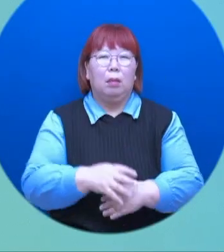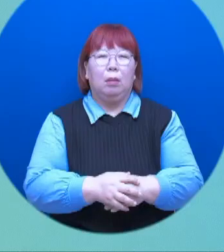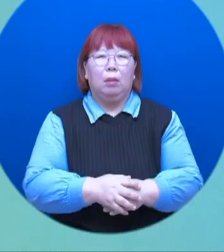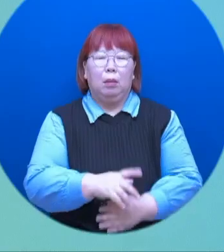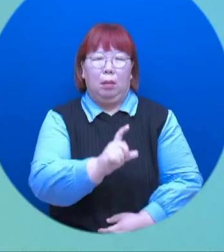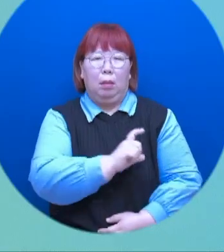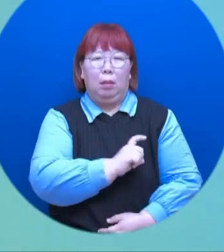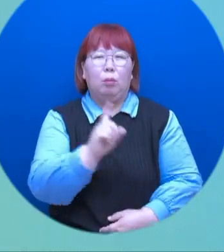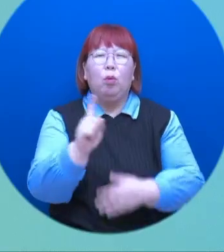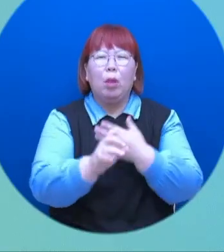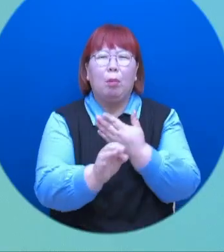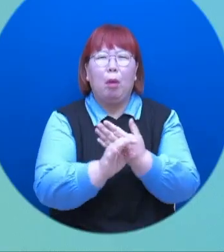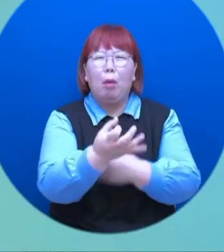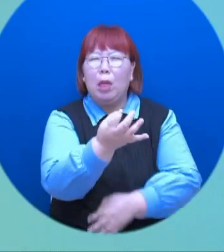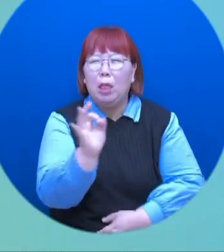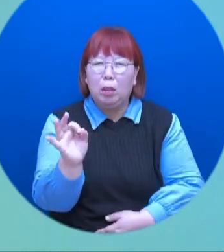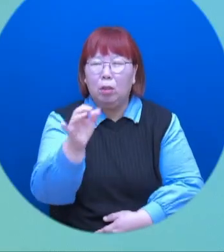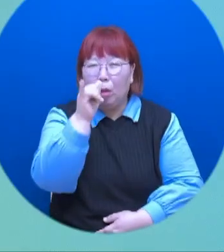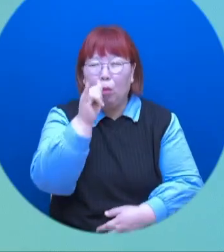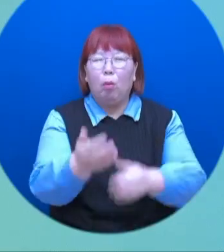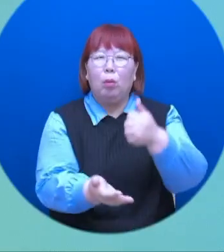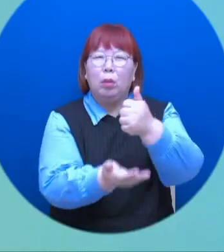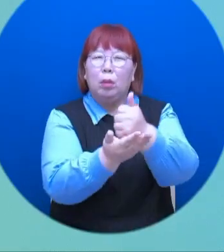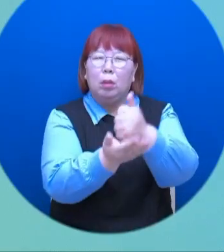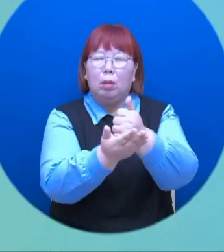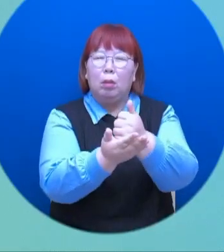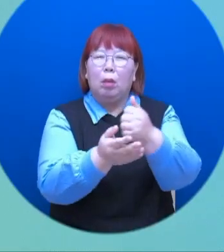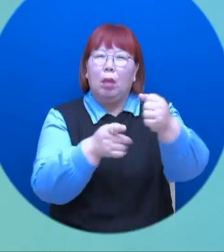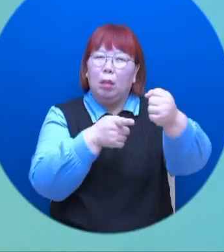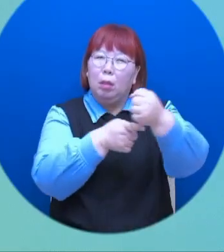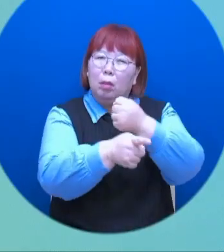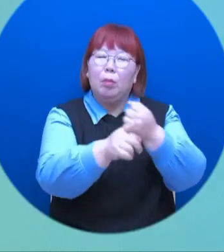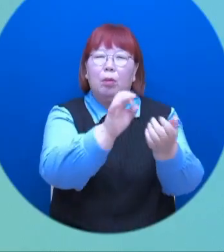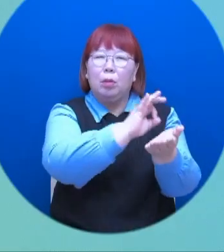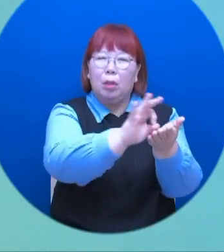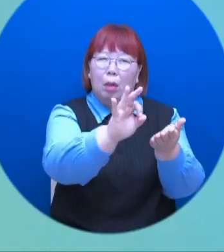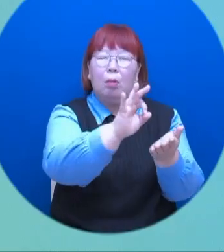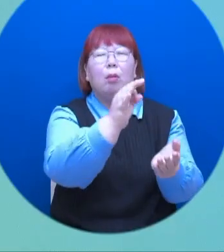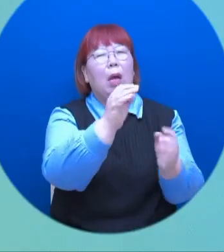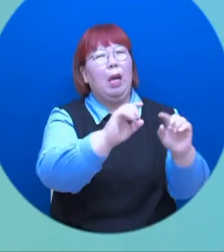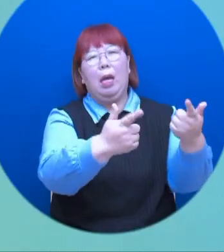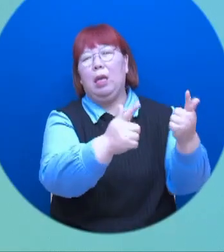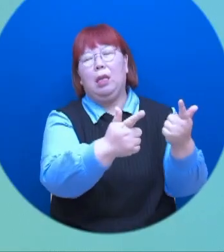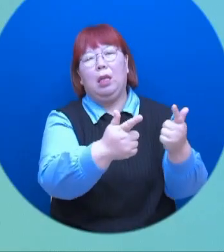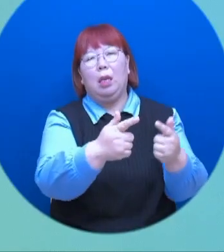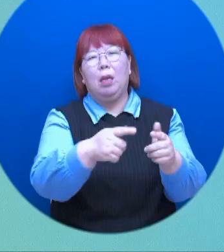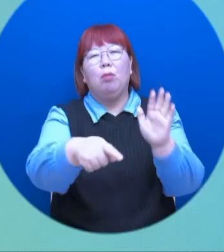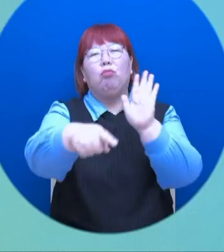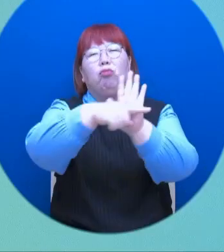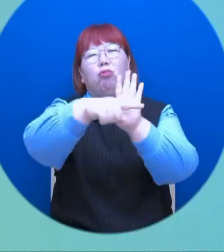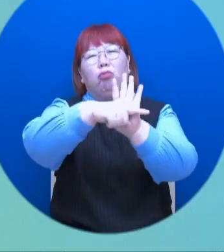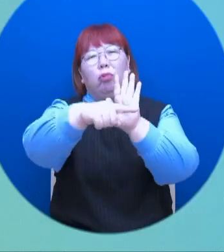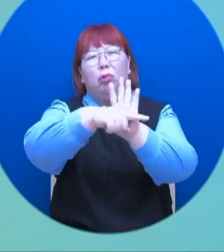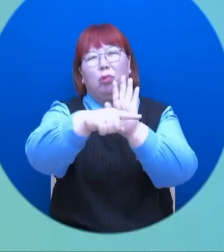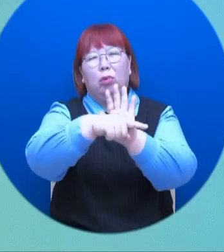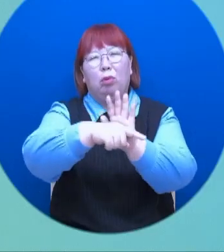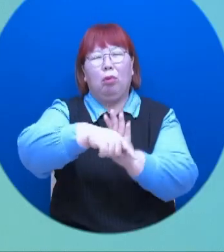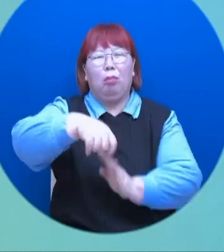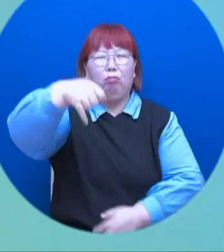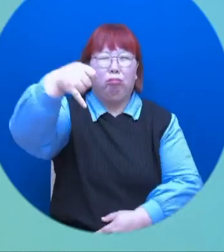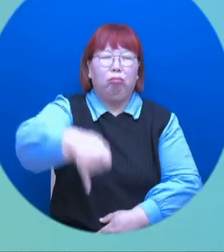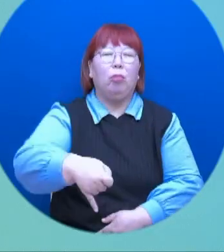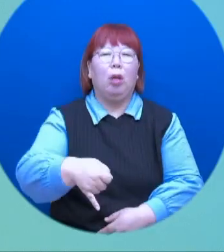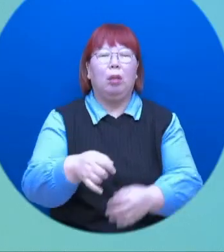높임받는다든지 인정한다든지 칭찬의 의미로 쓰기보다는 부정적, 비하적 의미로